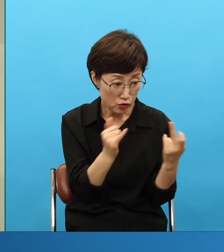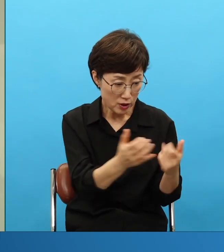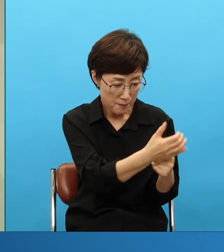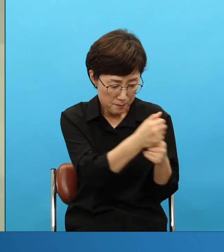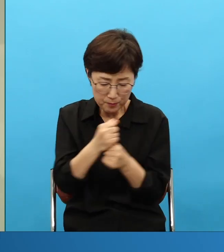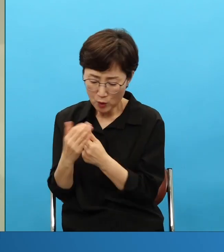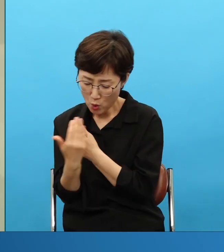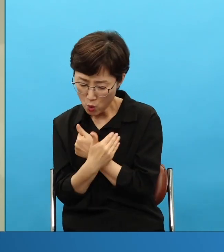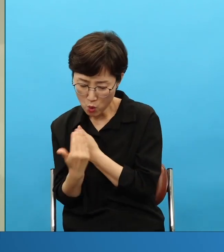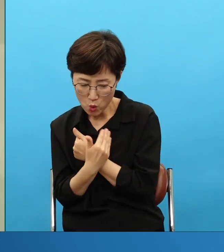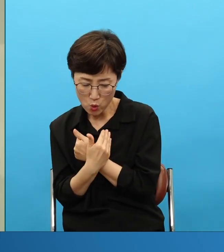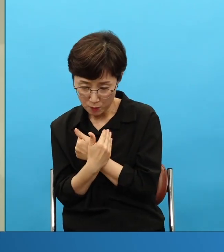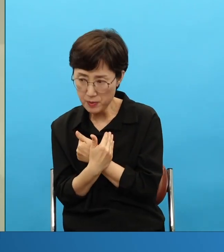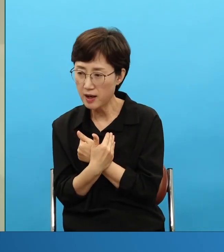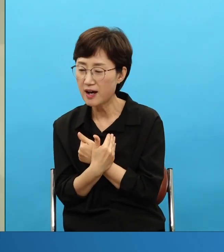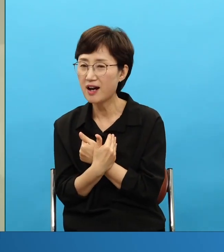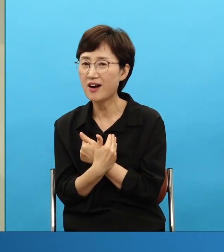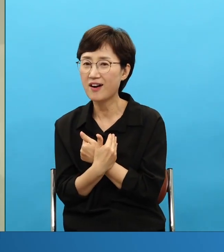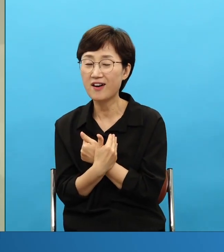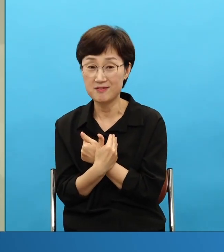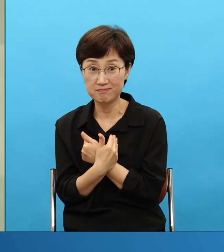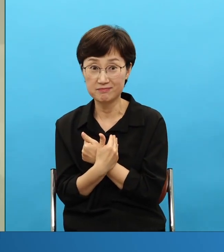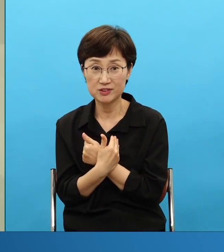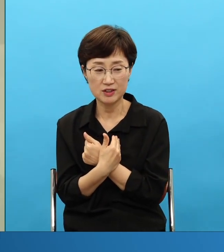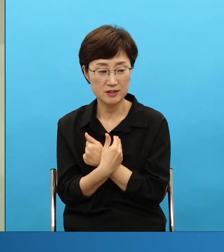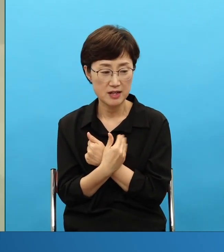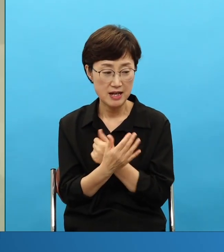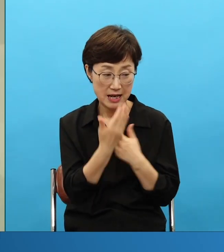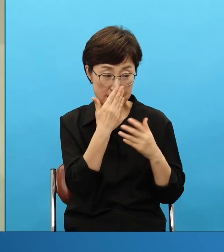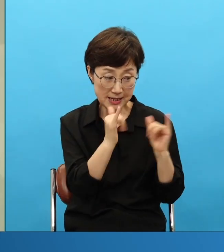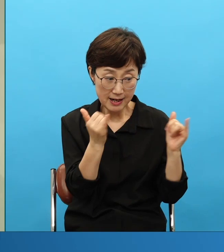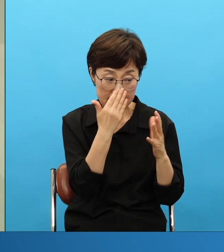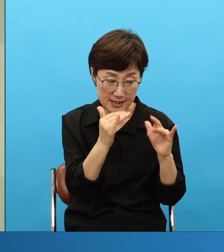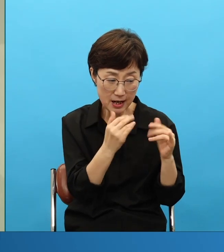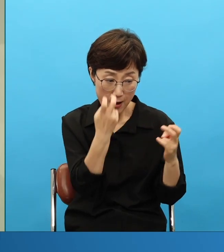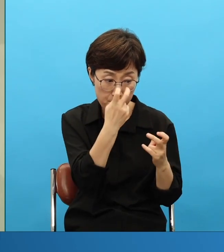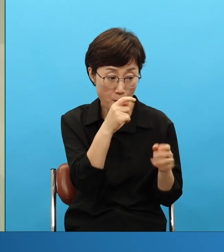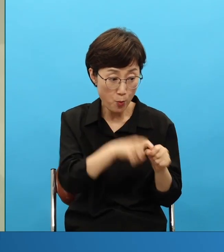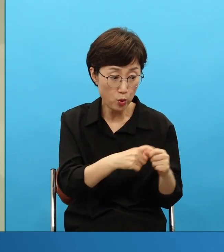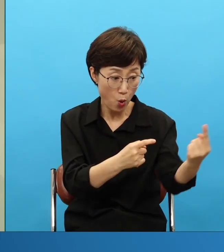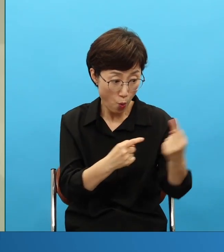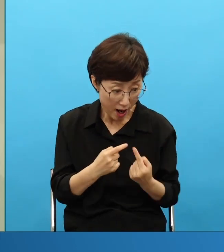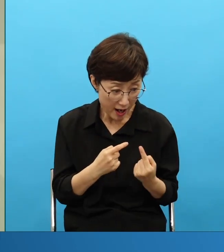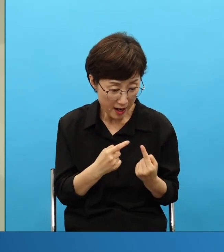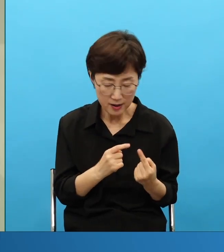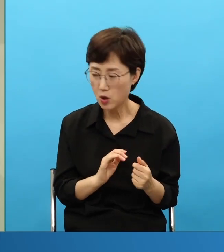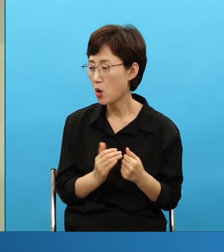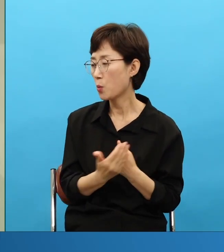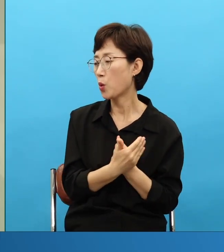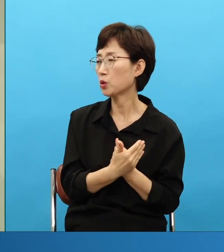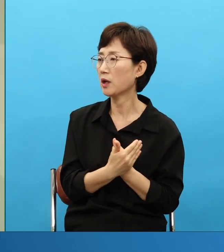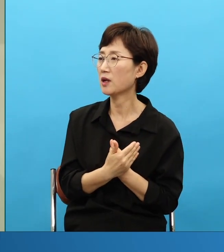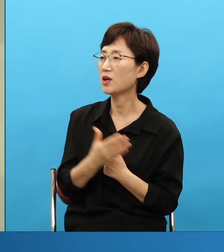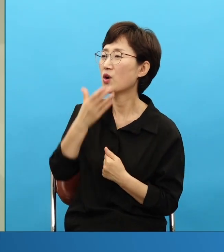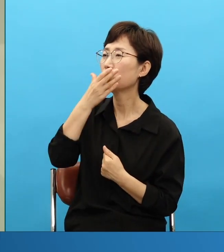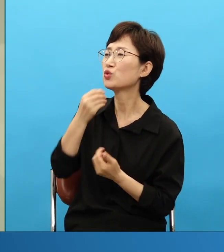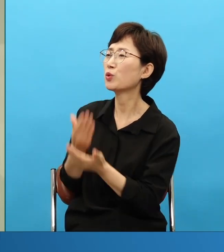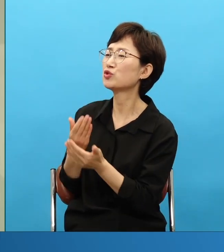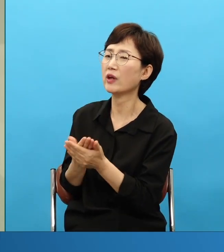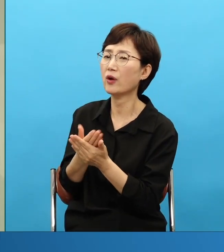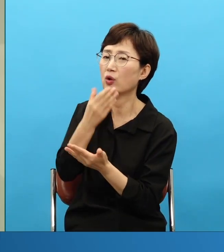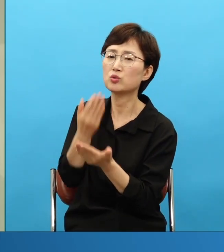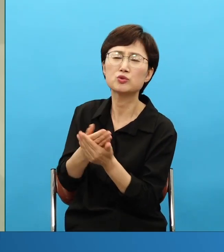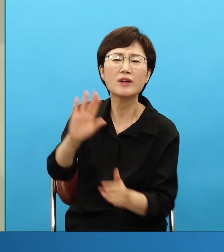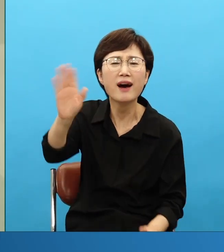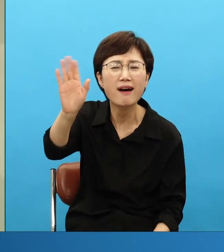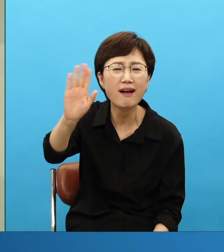receive? 아니 정탐꾼을 숨겨주고 자기가 무슨 하나님 축복을 받고 이 말이 아닙니다. Then she didn't 뭡니까? hide the spies in order to get